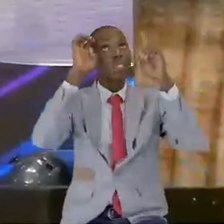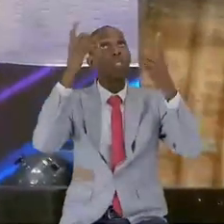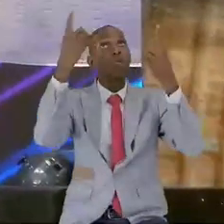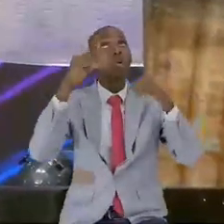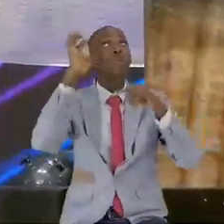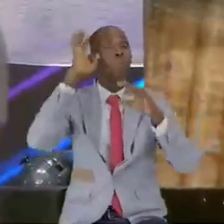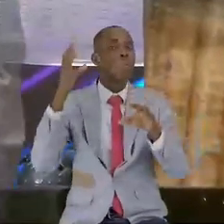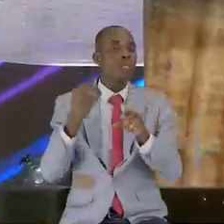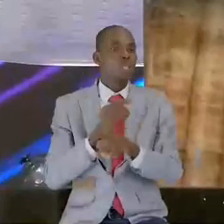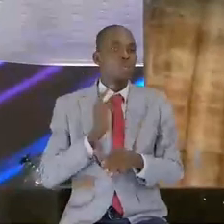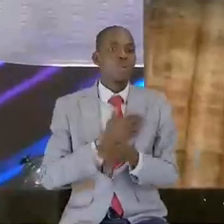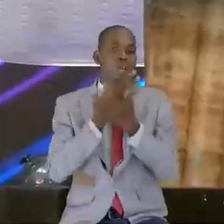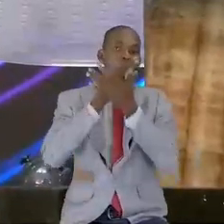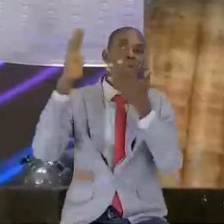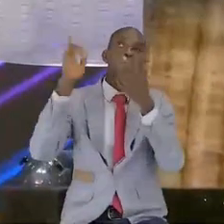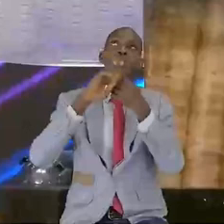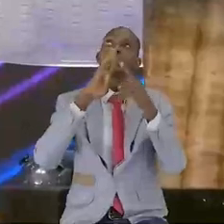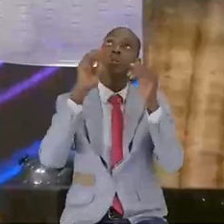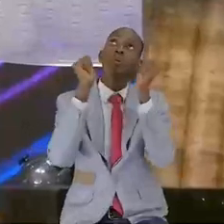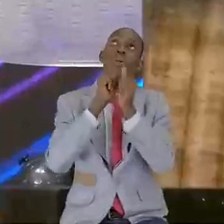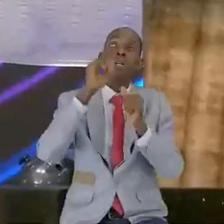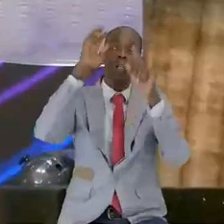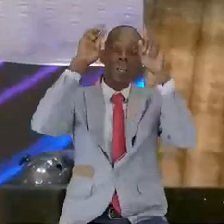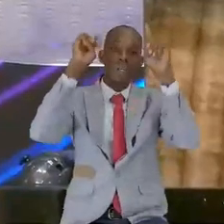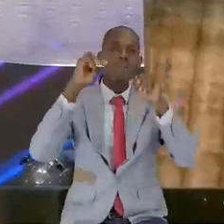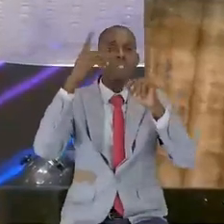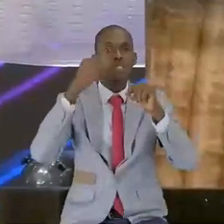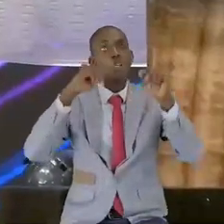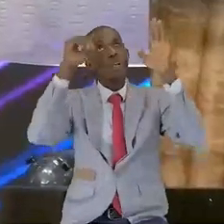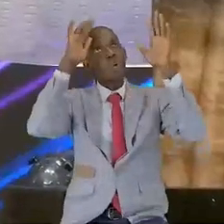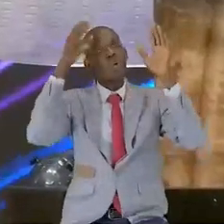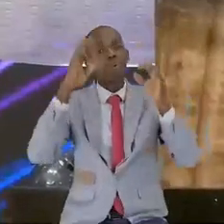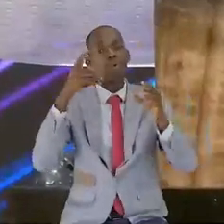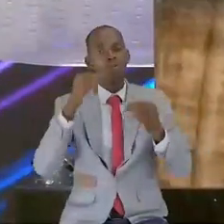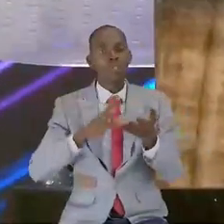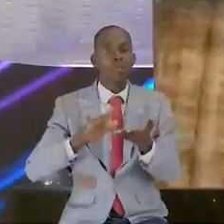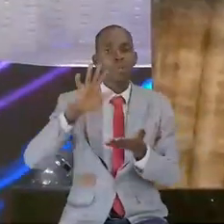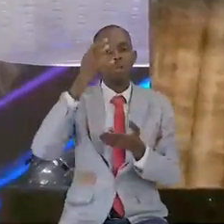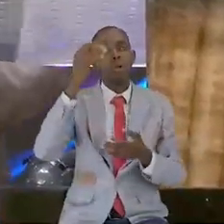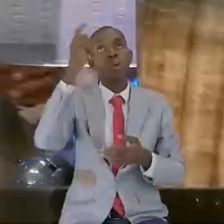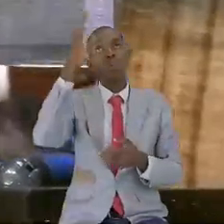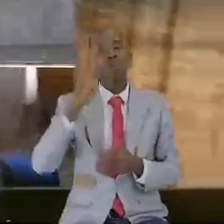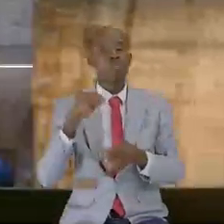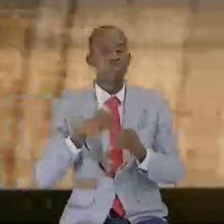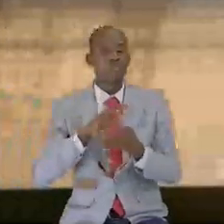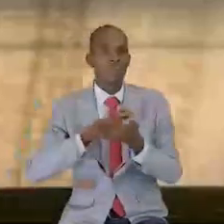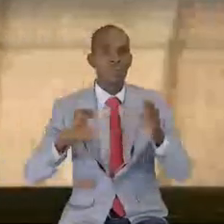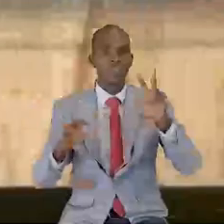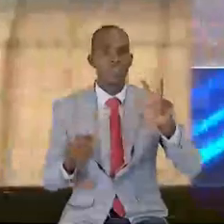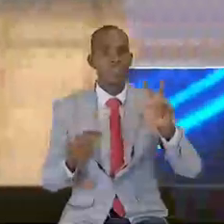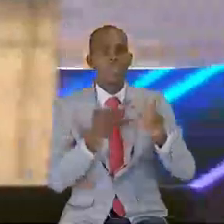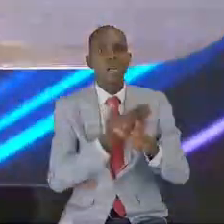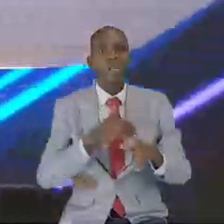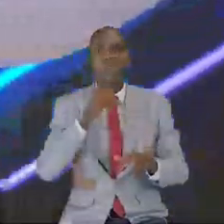nous emportera pour être avec lui. L'espérance du l'espérance de la gloire de Dieu. Verset 3. Verset